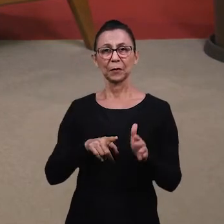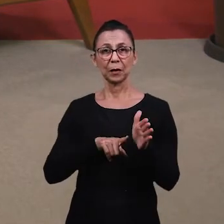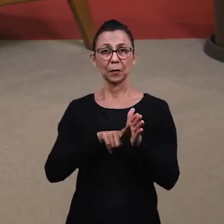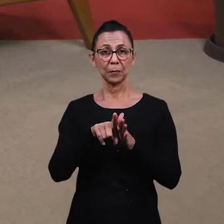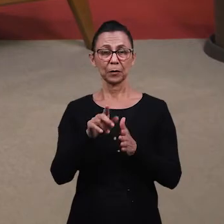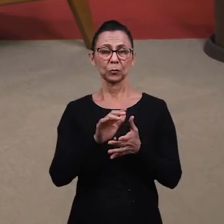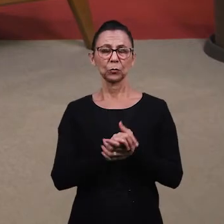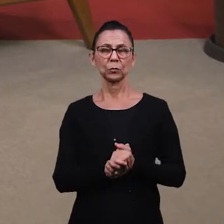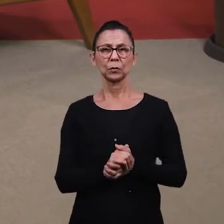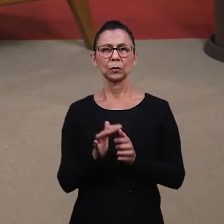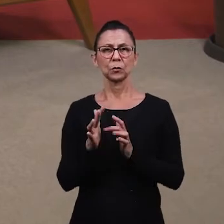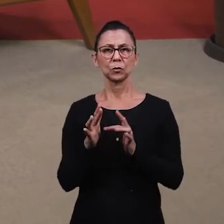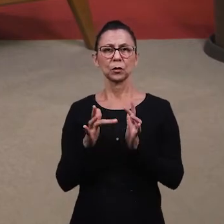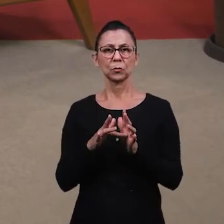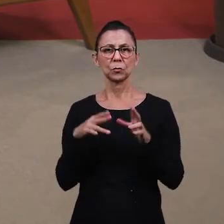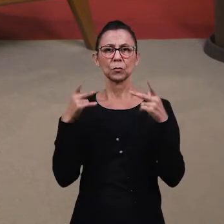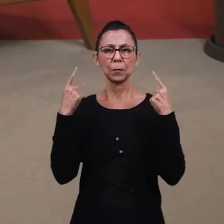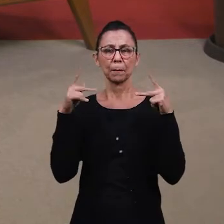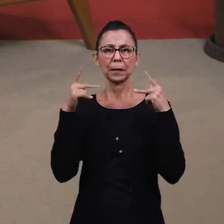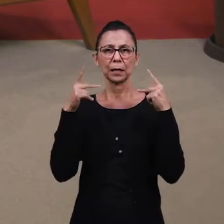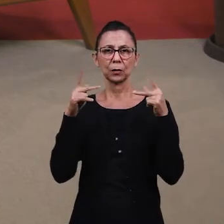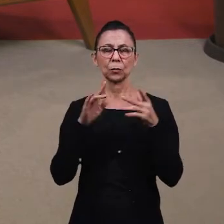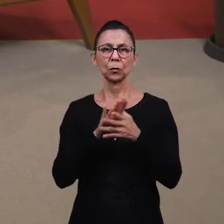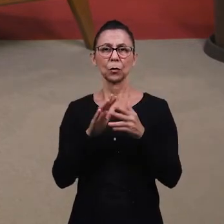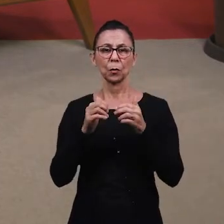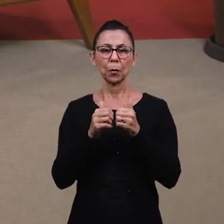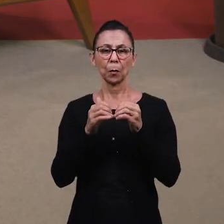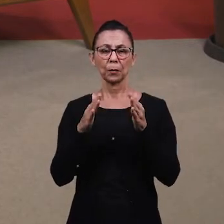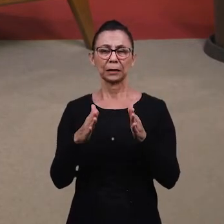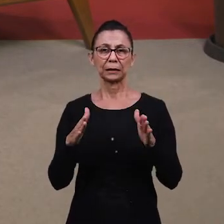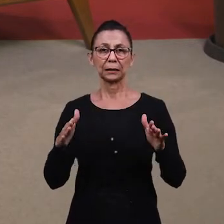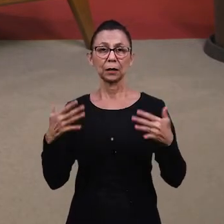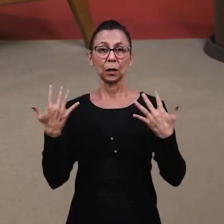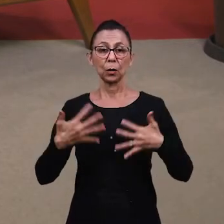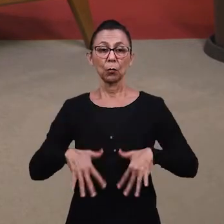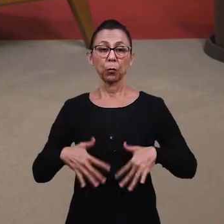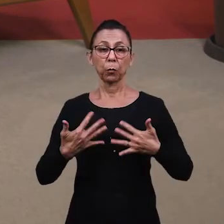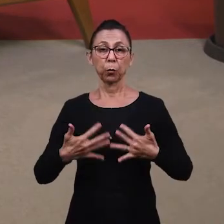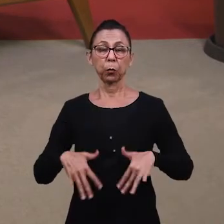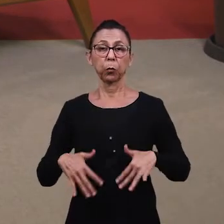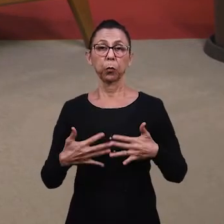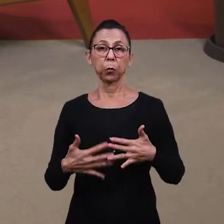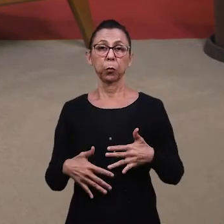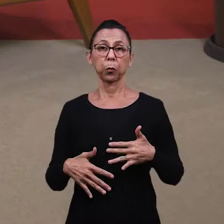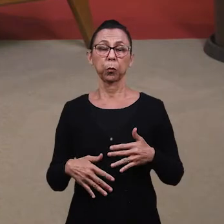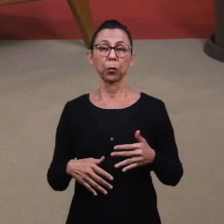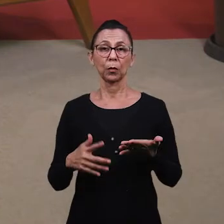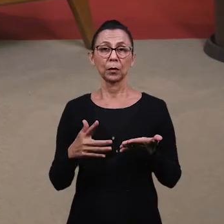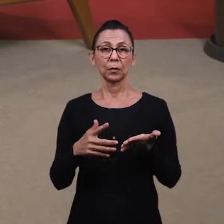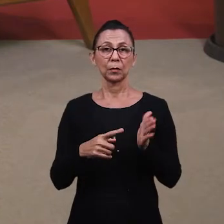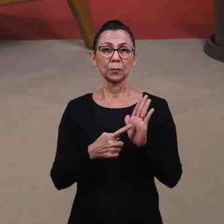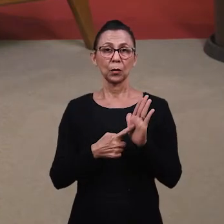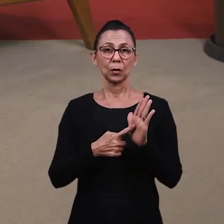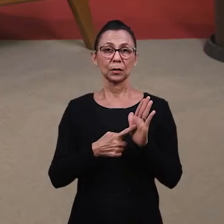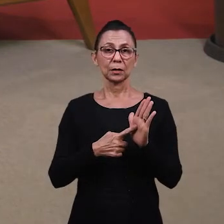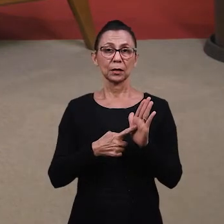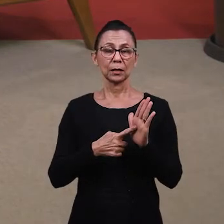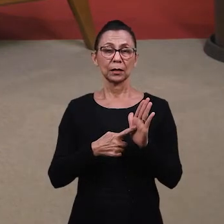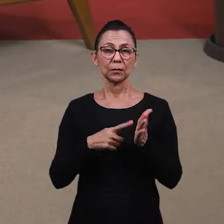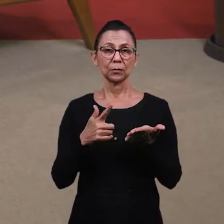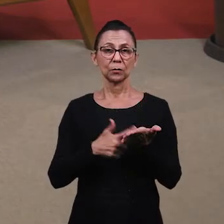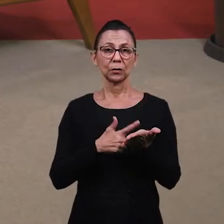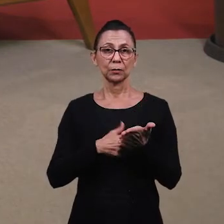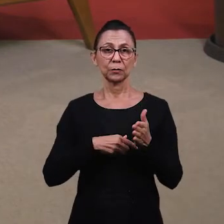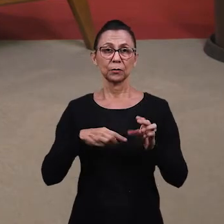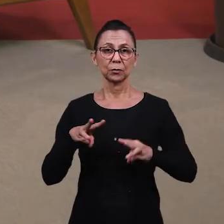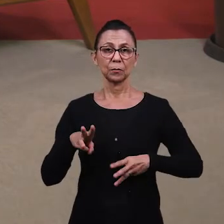L'enseignement prophétique prêché par le Seigneur Jésus parle sur le début de douleur qui est enregistré en Marc chapitre 13,